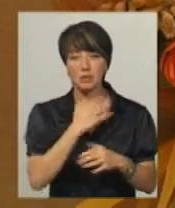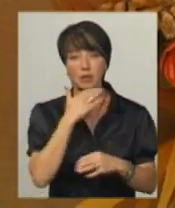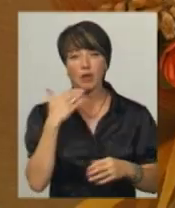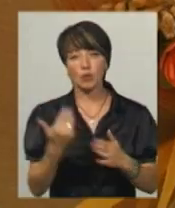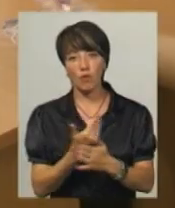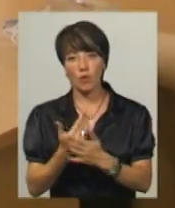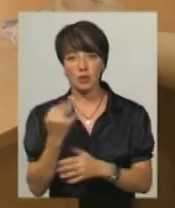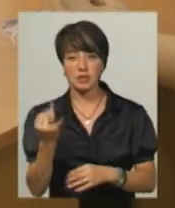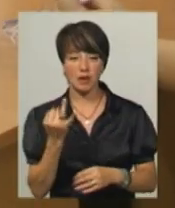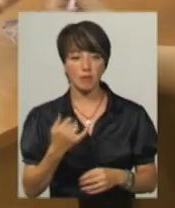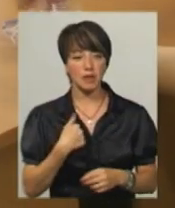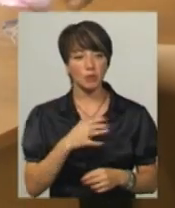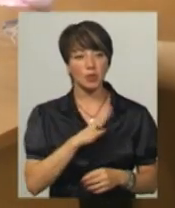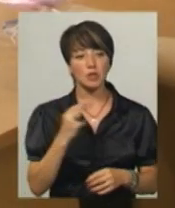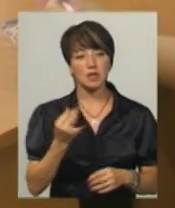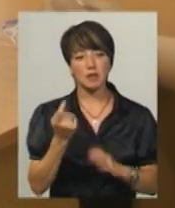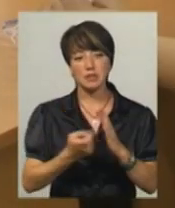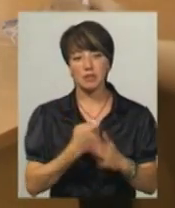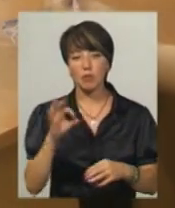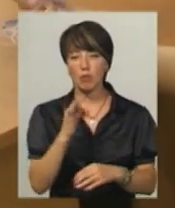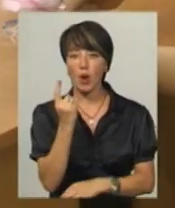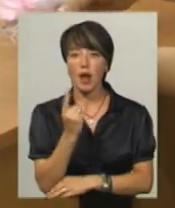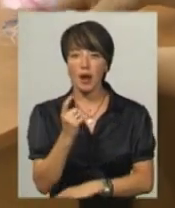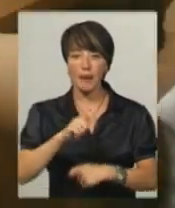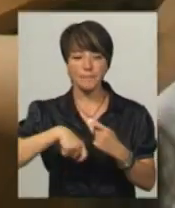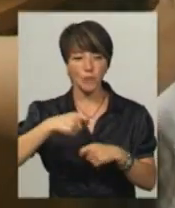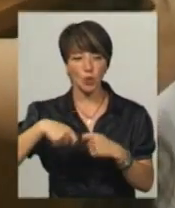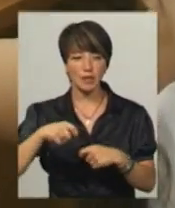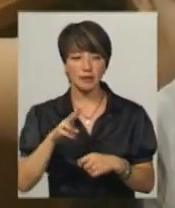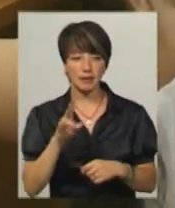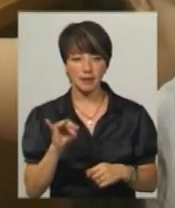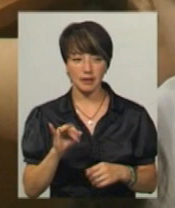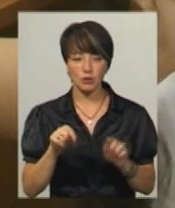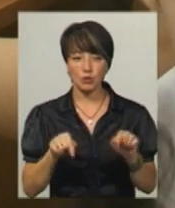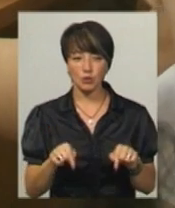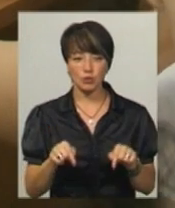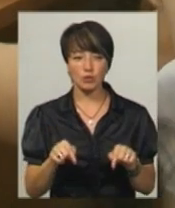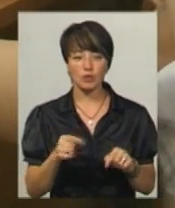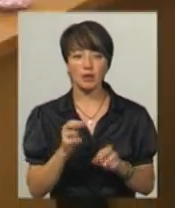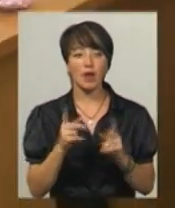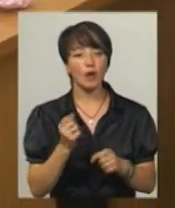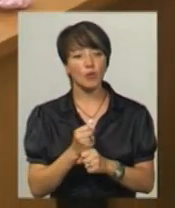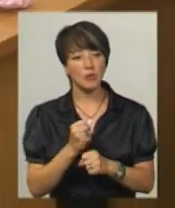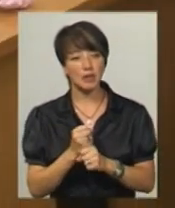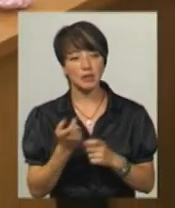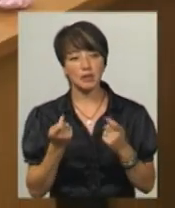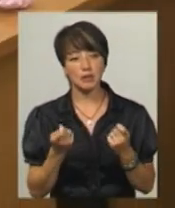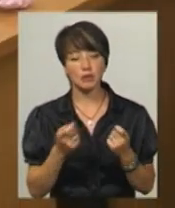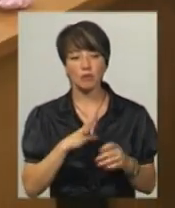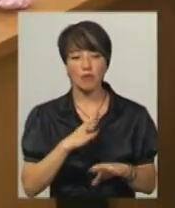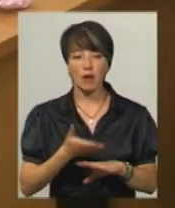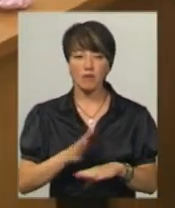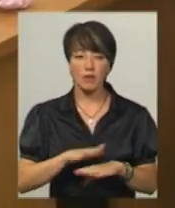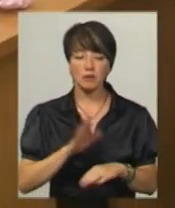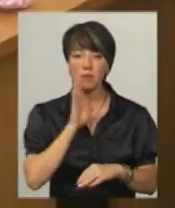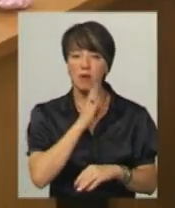та цікавого. Мені було цікаво дізнатися про ляльки-мотанки, як їх робити. Трішки буває важко, але